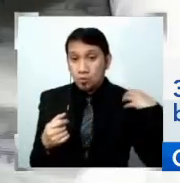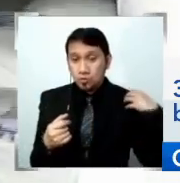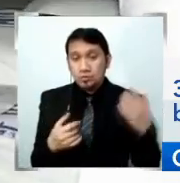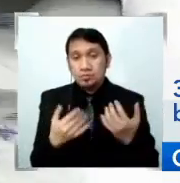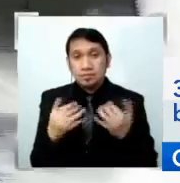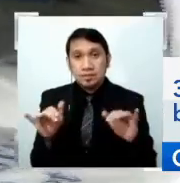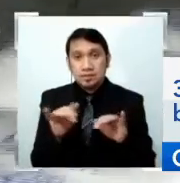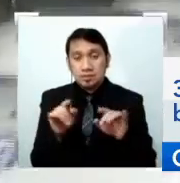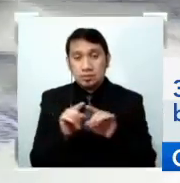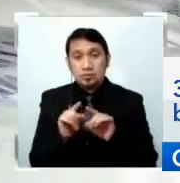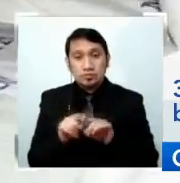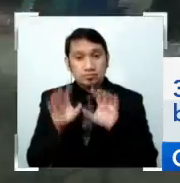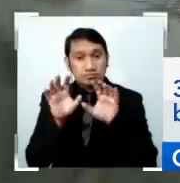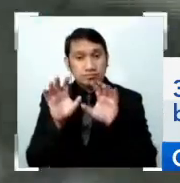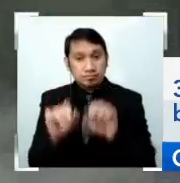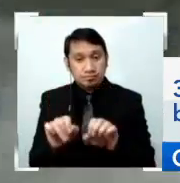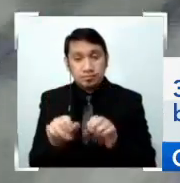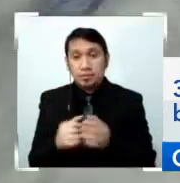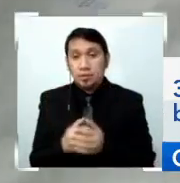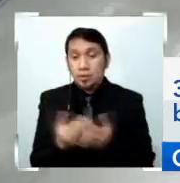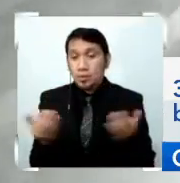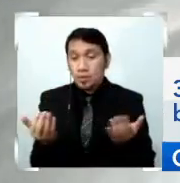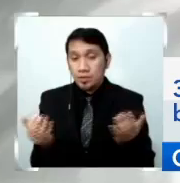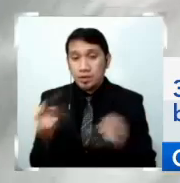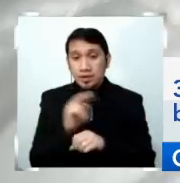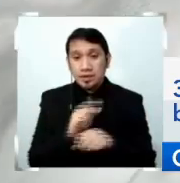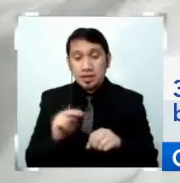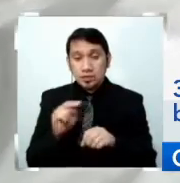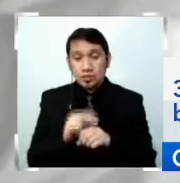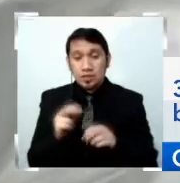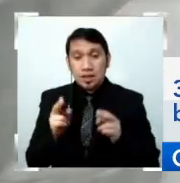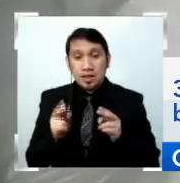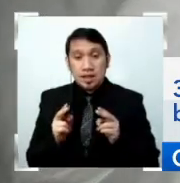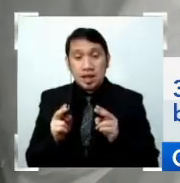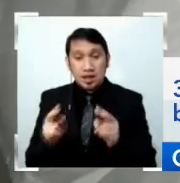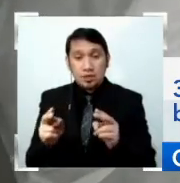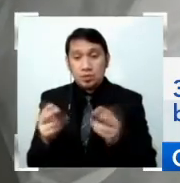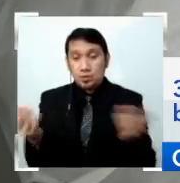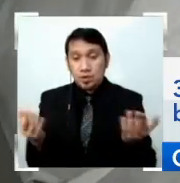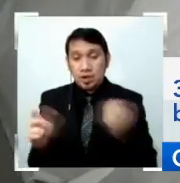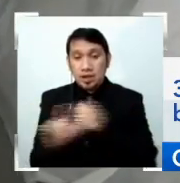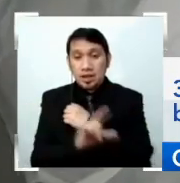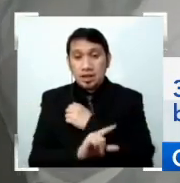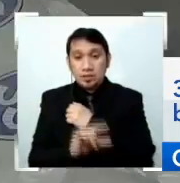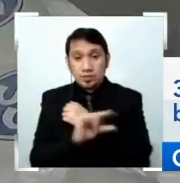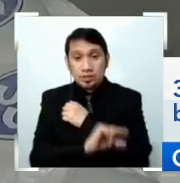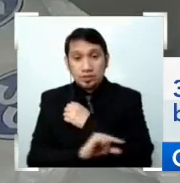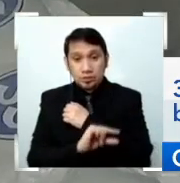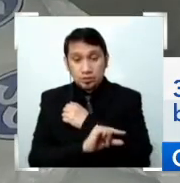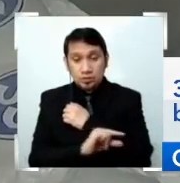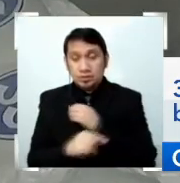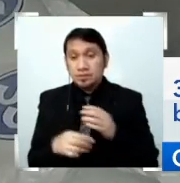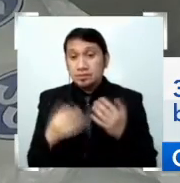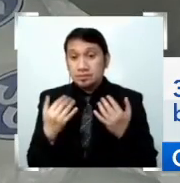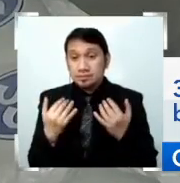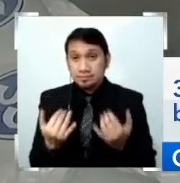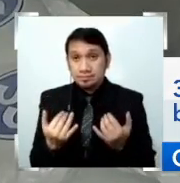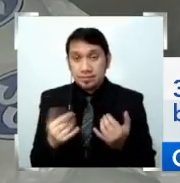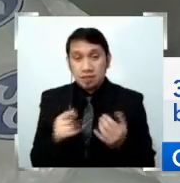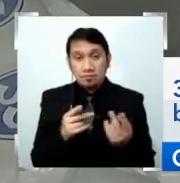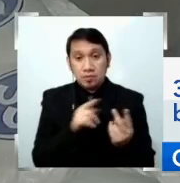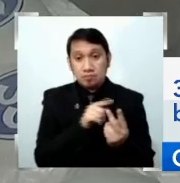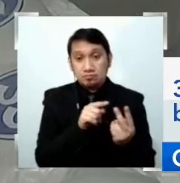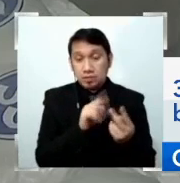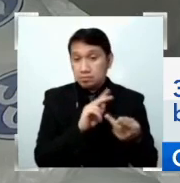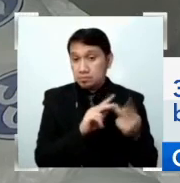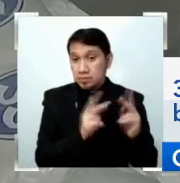sa follow-up operation sa National Highway Barangay Isabang sa Lucena City, Quezon. Bukod sa magkontrabando, nabawi rin ang